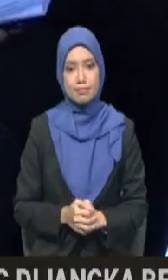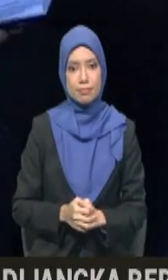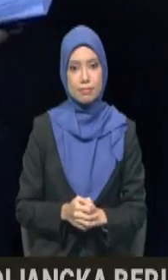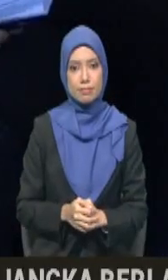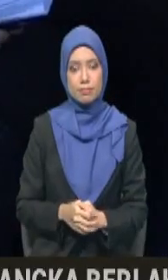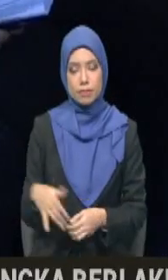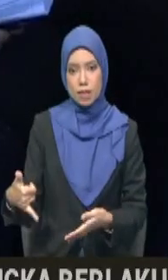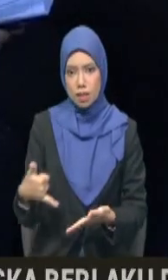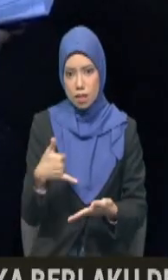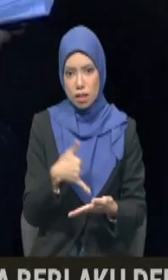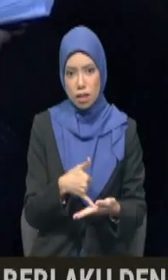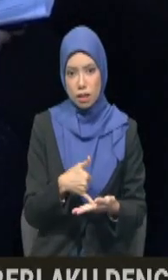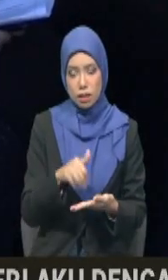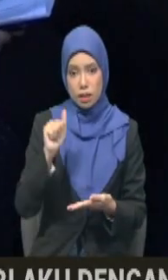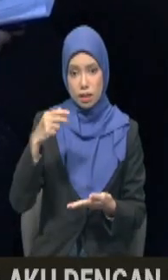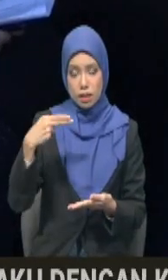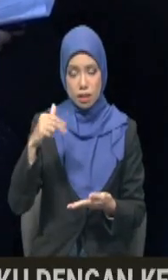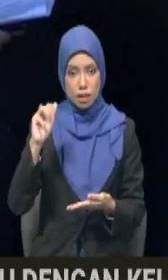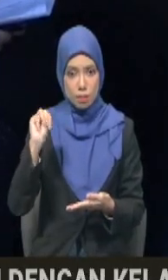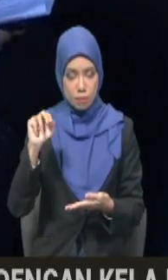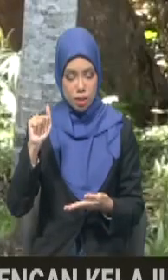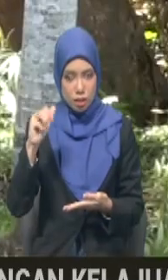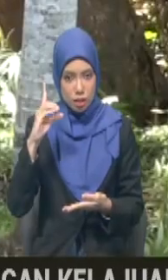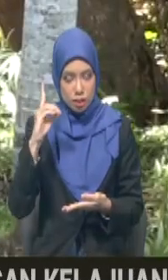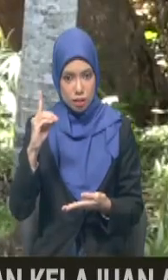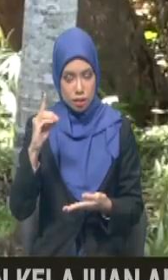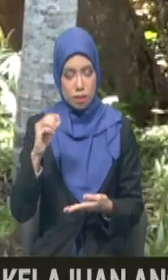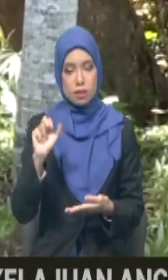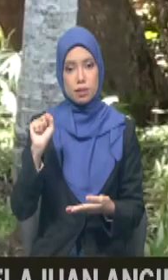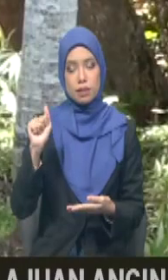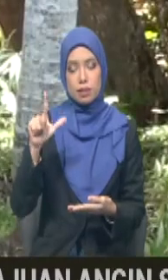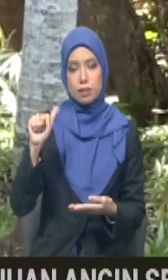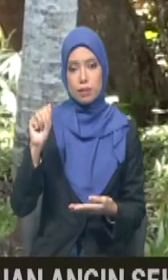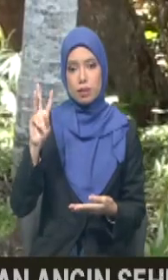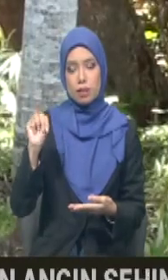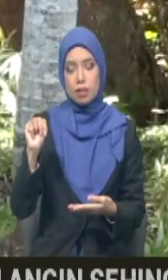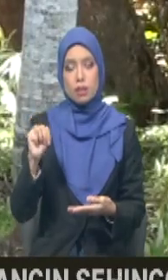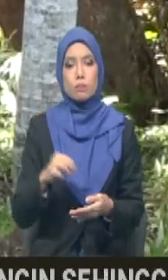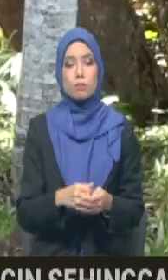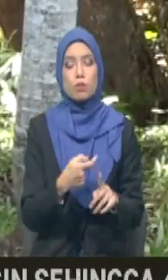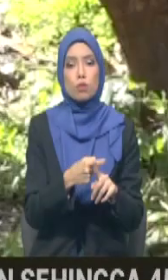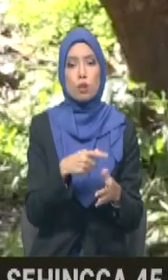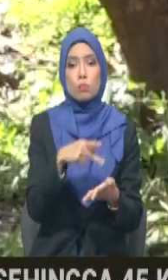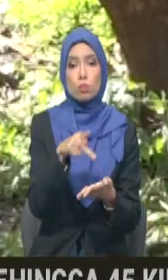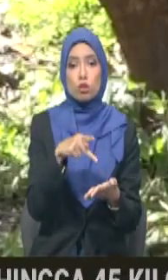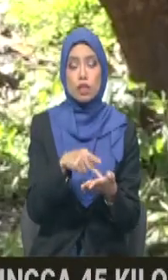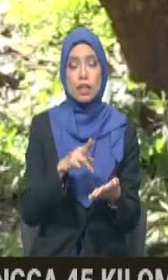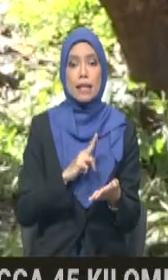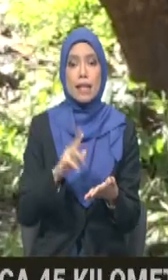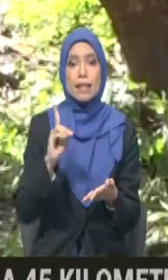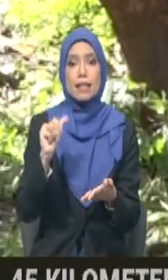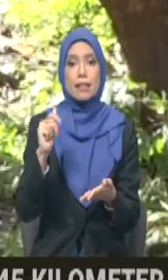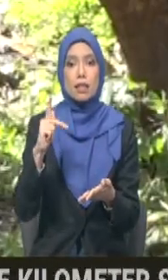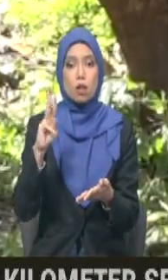hadirah Awang Haji Ahmad Abdul Salam bin Haji Abdul Rahman pemangku pengarah pusat Dakwah Islamiah kelas bimbingan